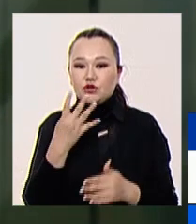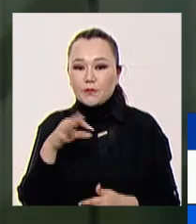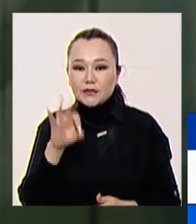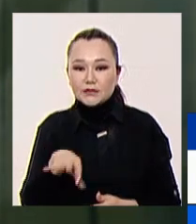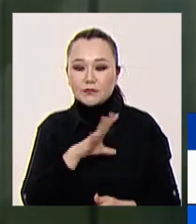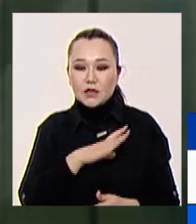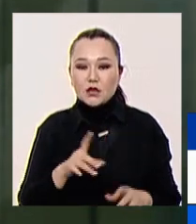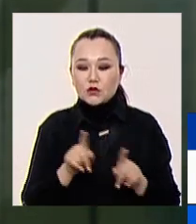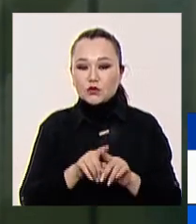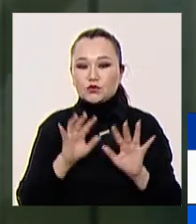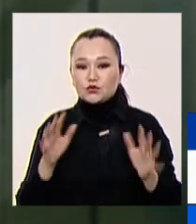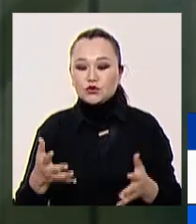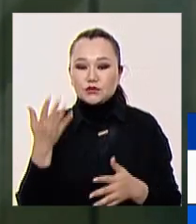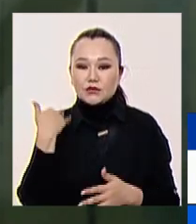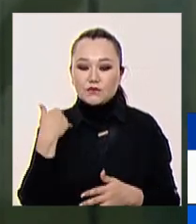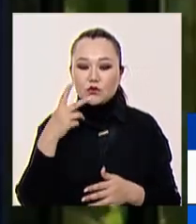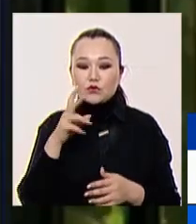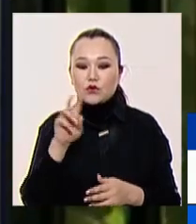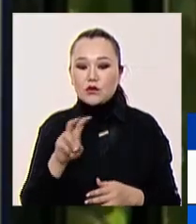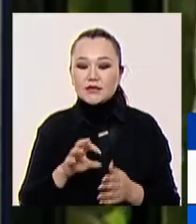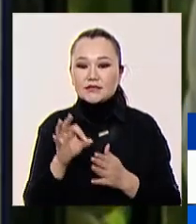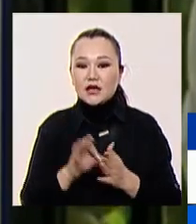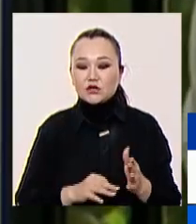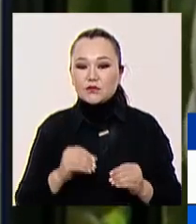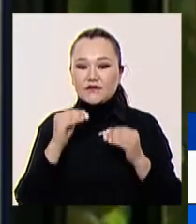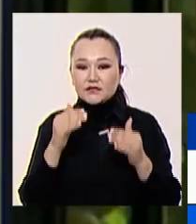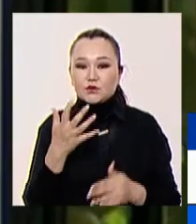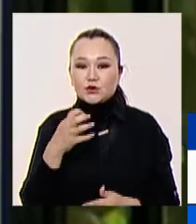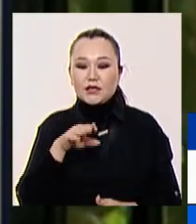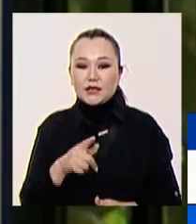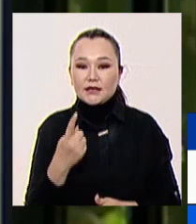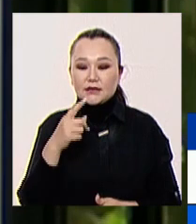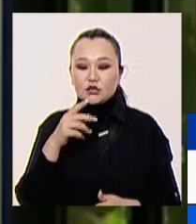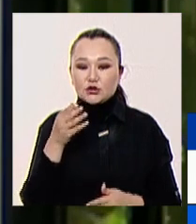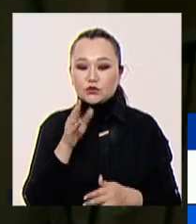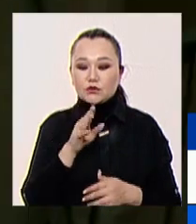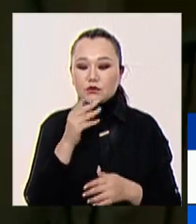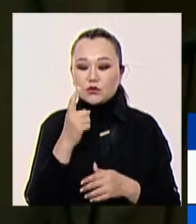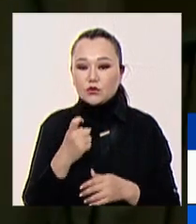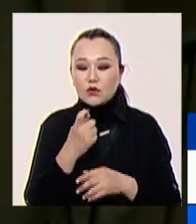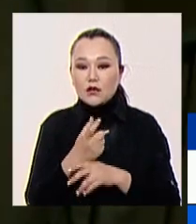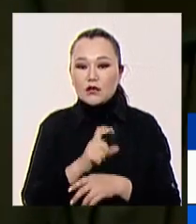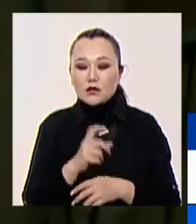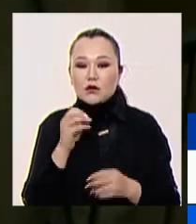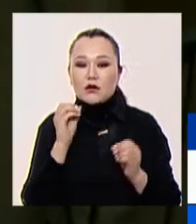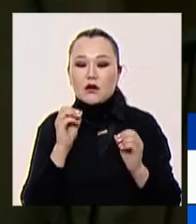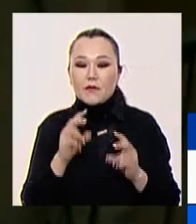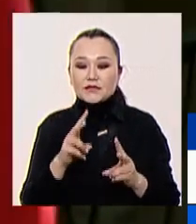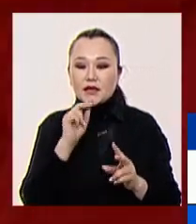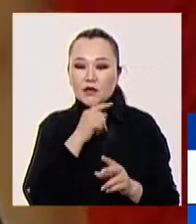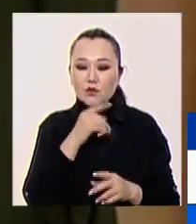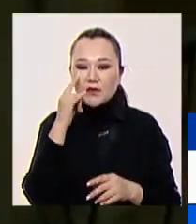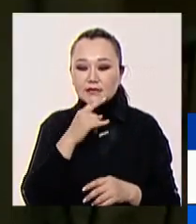Это случилось тогда, когда курс доллара резко превысил 500 тенге за единицу. Однако падающий тенге – угроза экономике Казахстана,